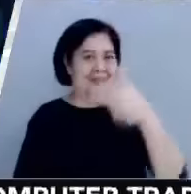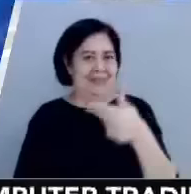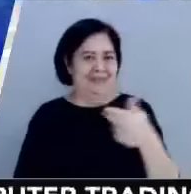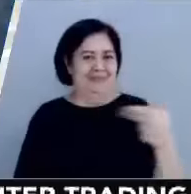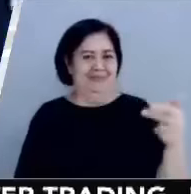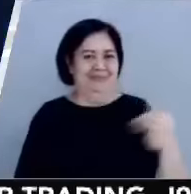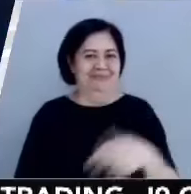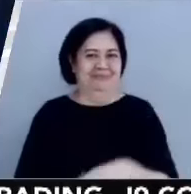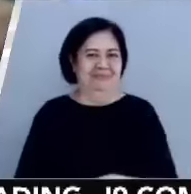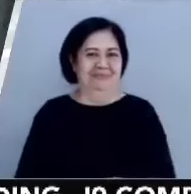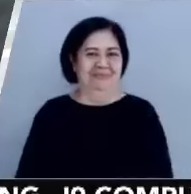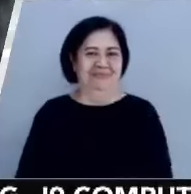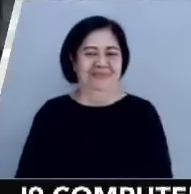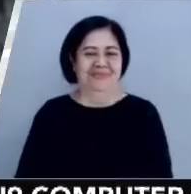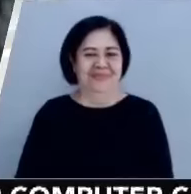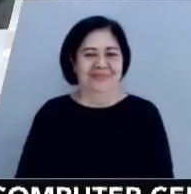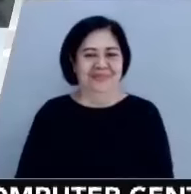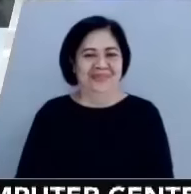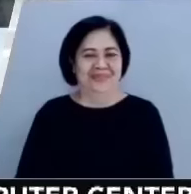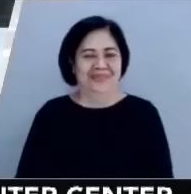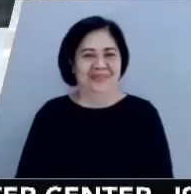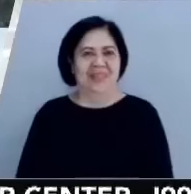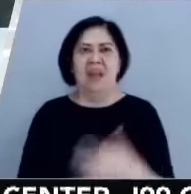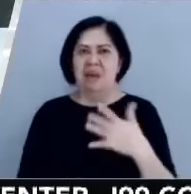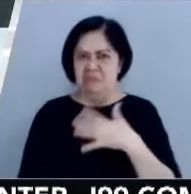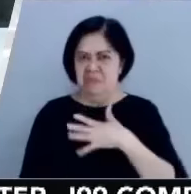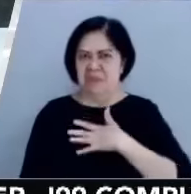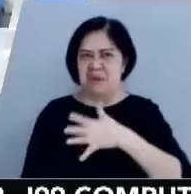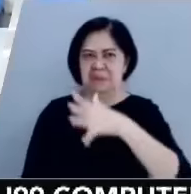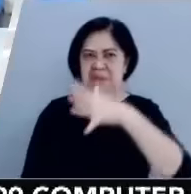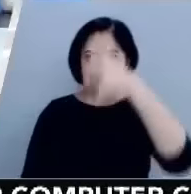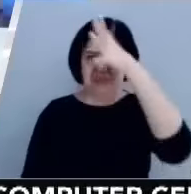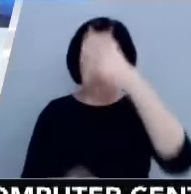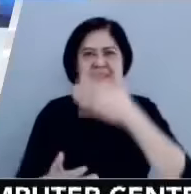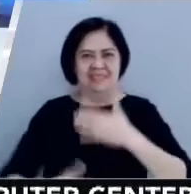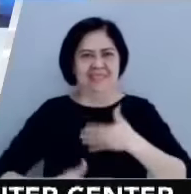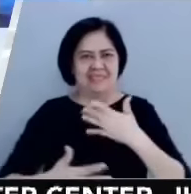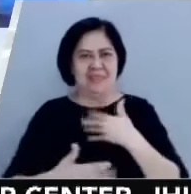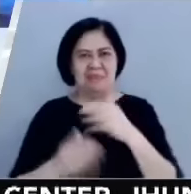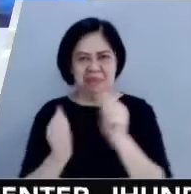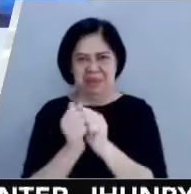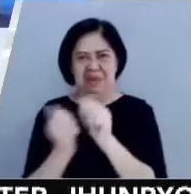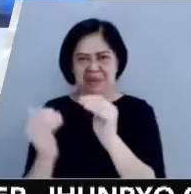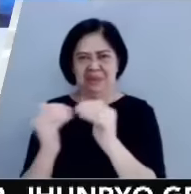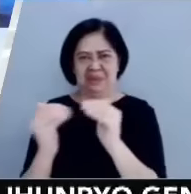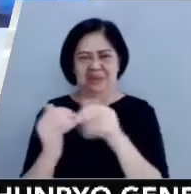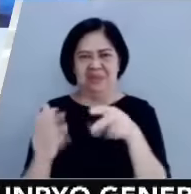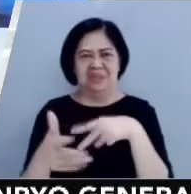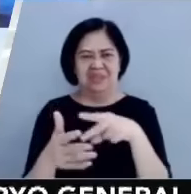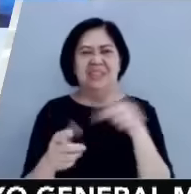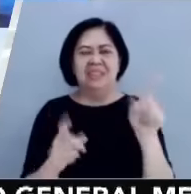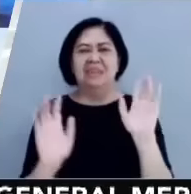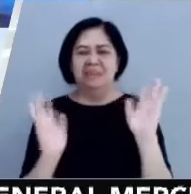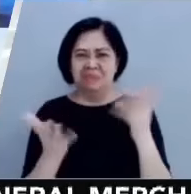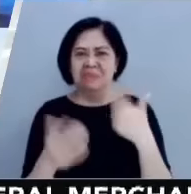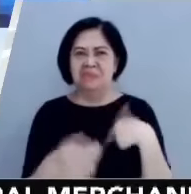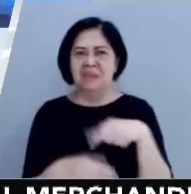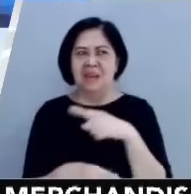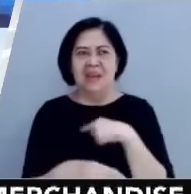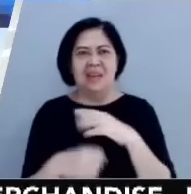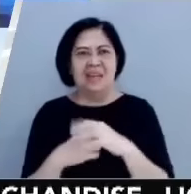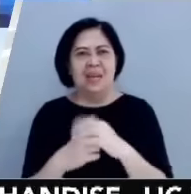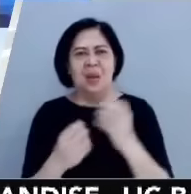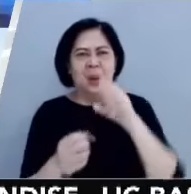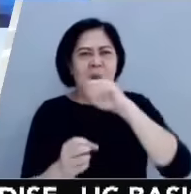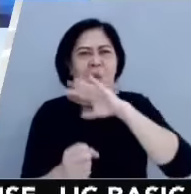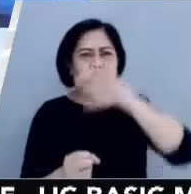namin tuwang-tuwa po yung magulang ko na makakasayaw ko po kayo parang nakasama na daw po talaga namin ang mga ninuno namin